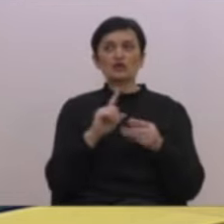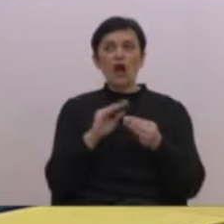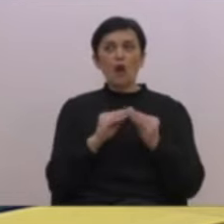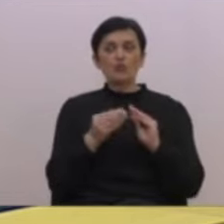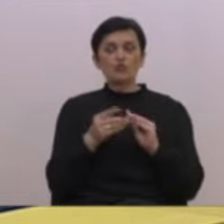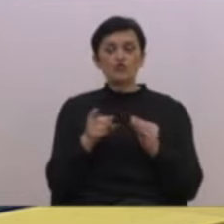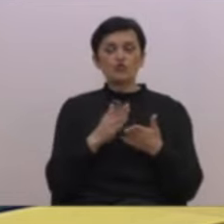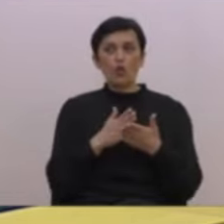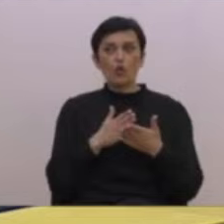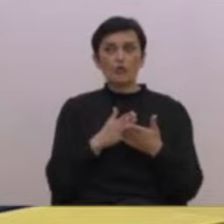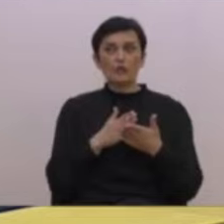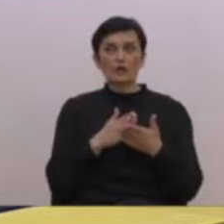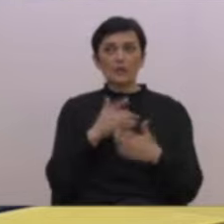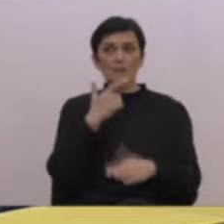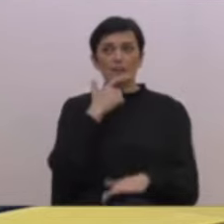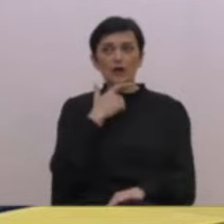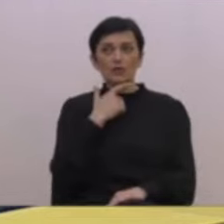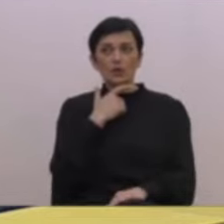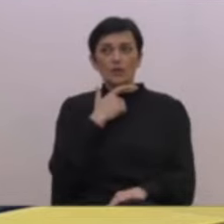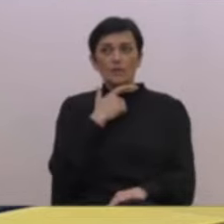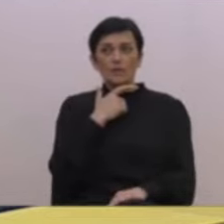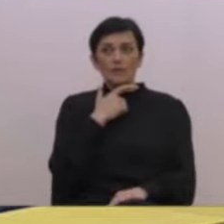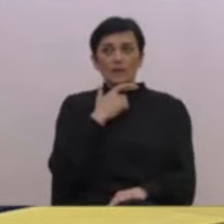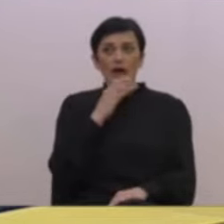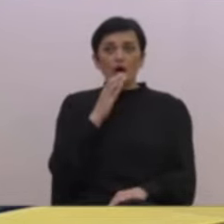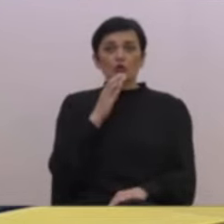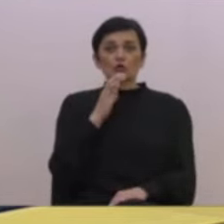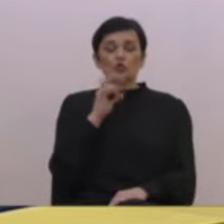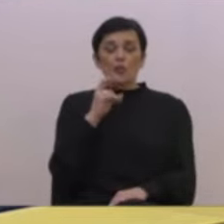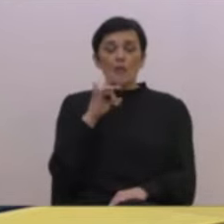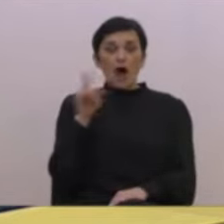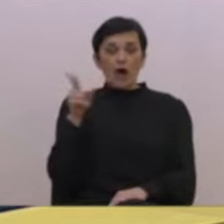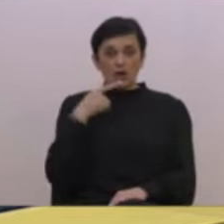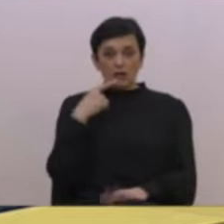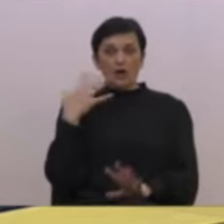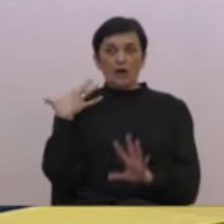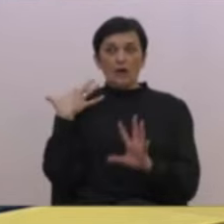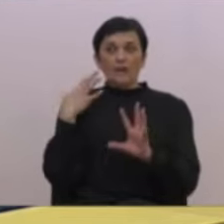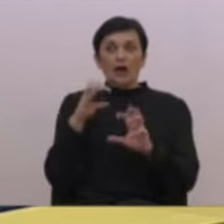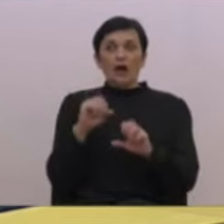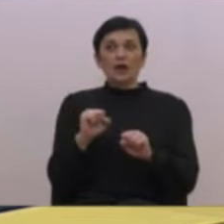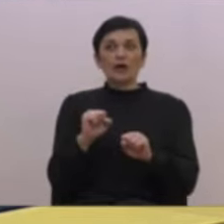და აი ბატონმა სოდასუბარმა თქვა, რომ ფარს გვიჭერს